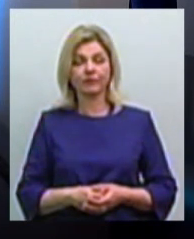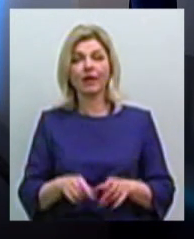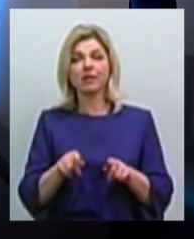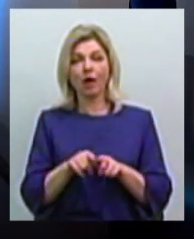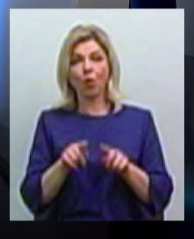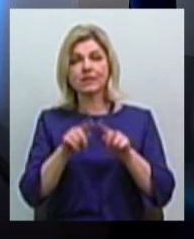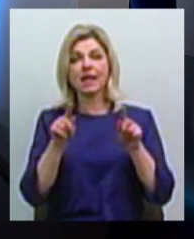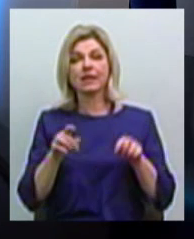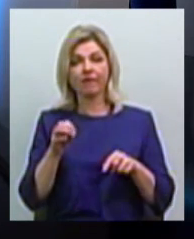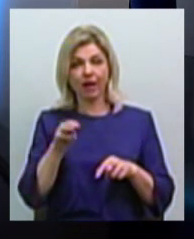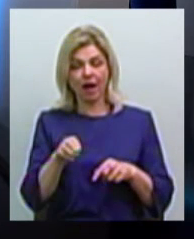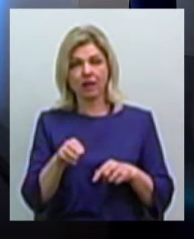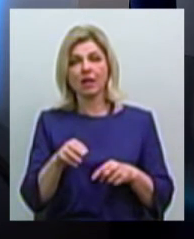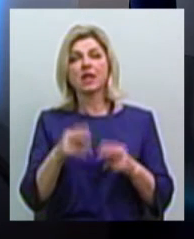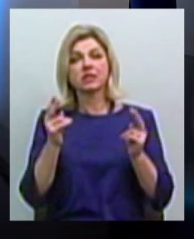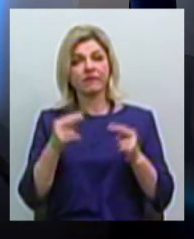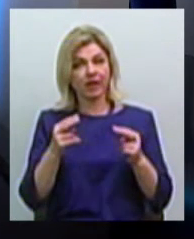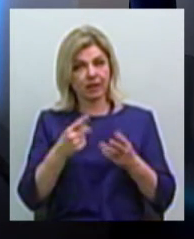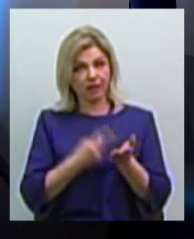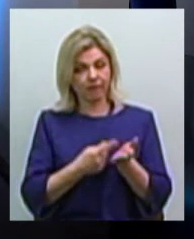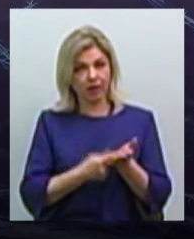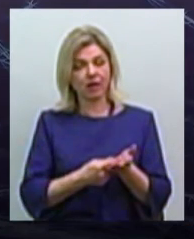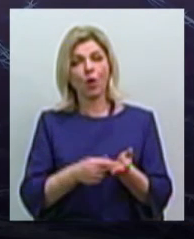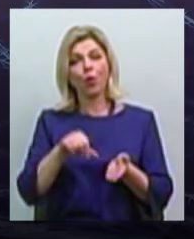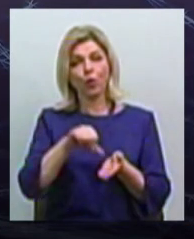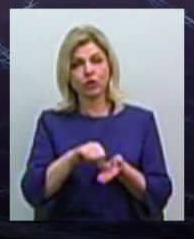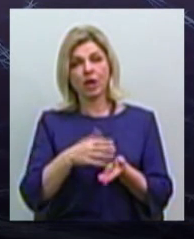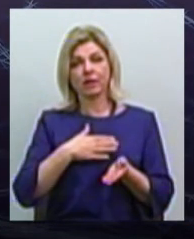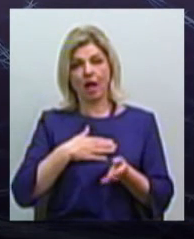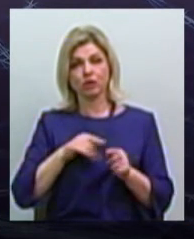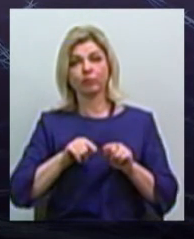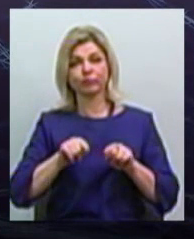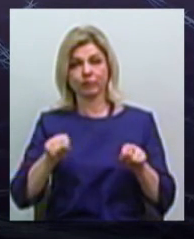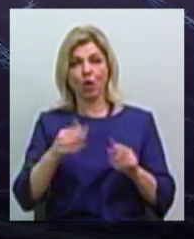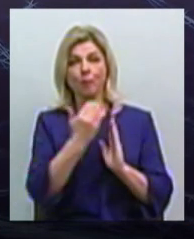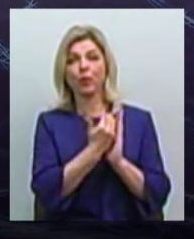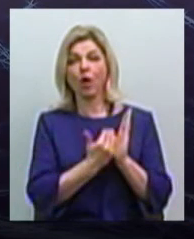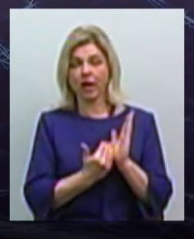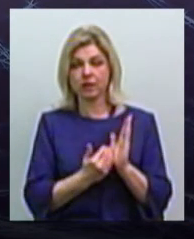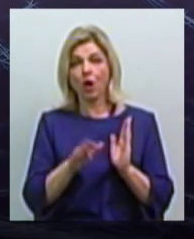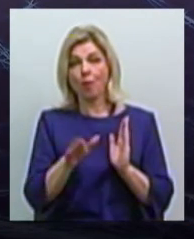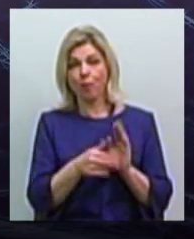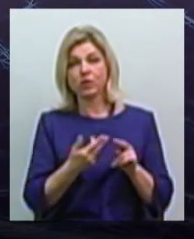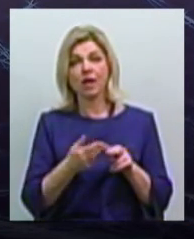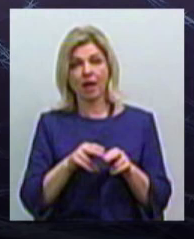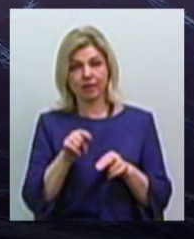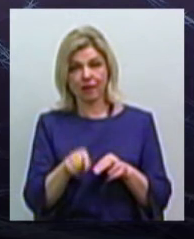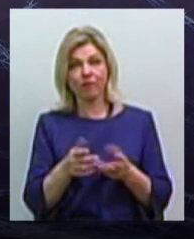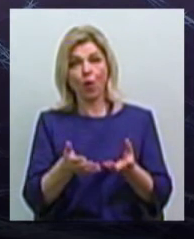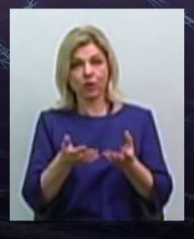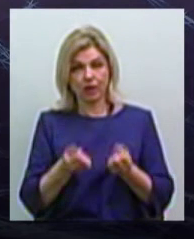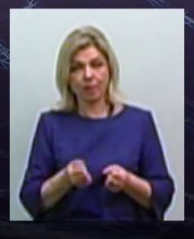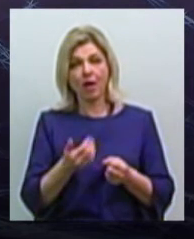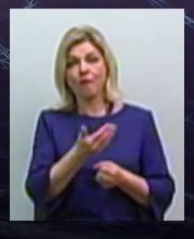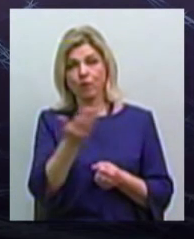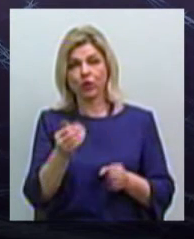сертифікат саме засвідчує участь в нашому правопросвітницькому проєкті. І після цього сертифікату вони матимуть